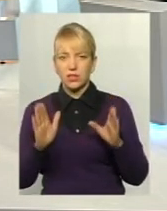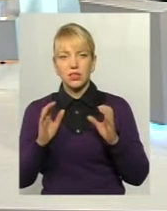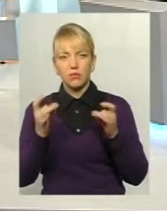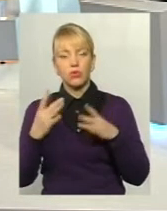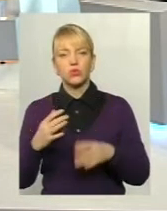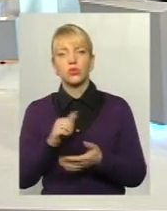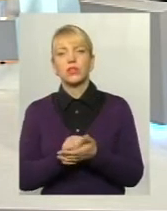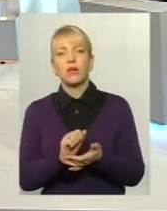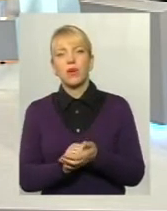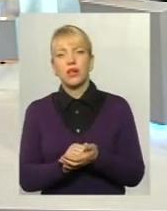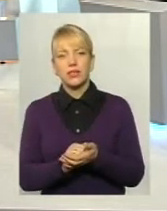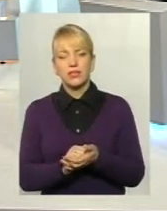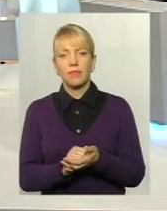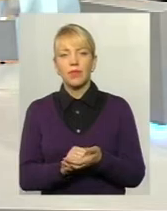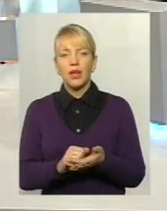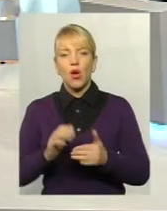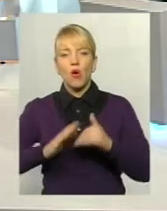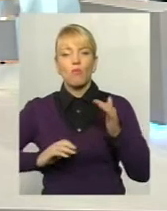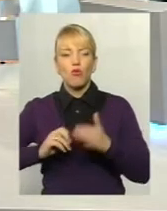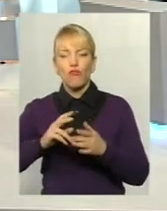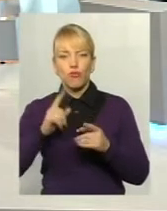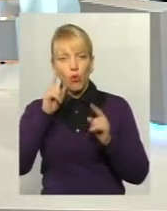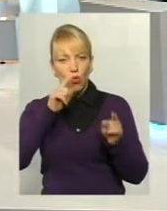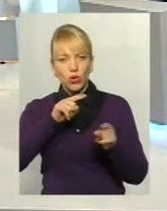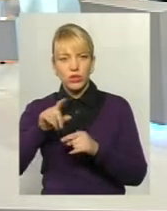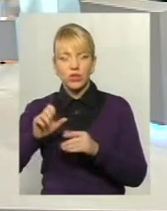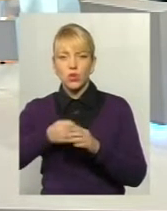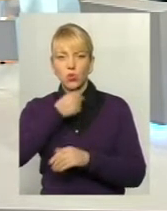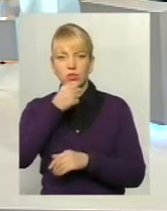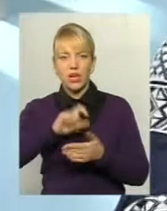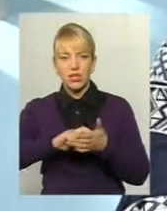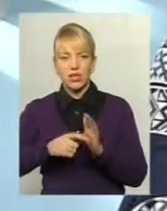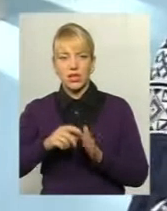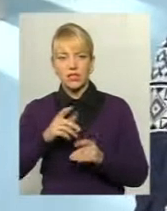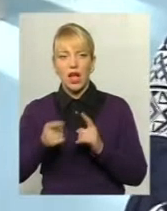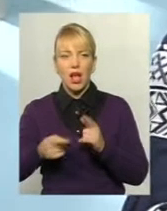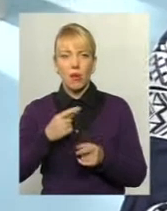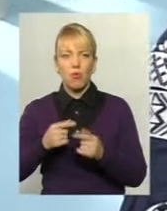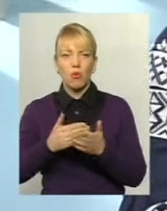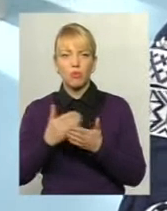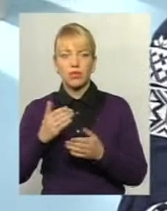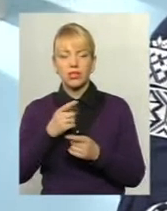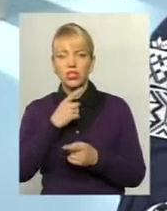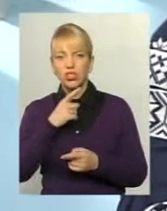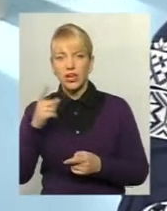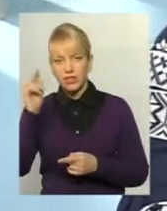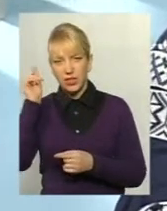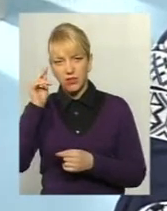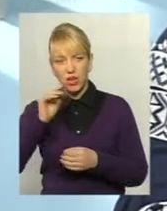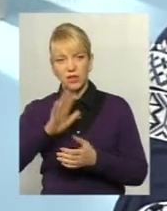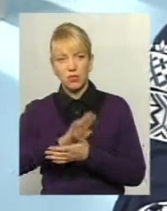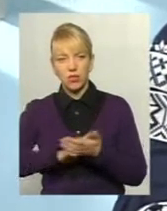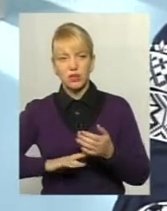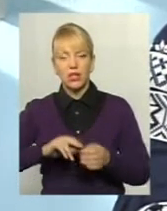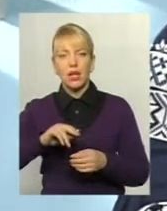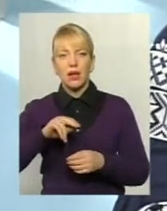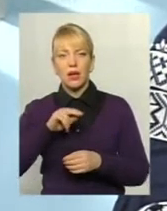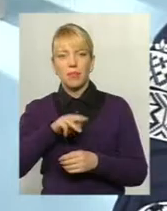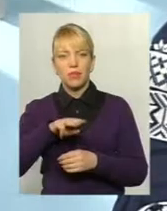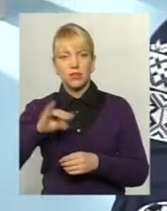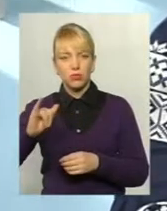займатися профорієнтацією у старших класах або під час навчання уже в якомусь подальшому професійному